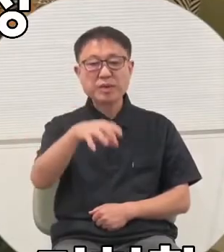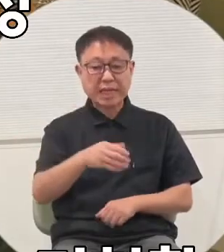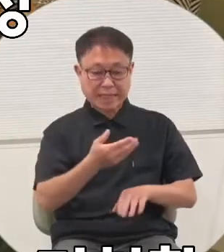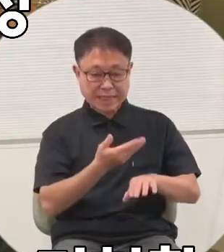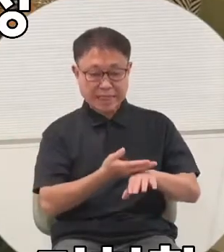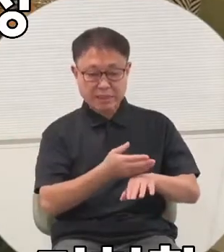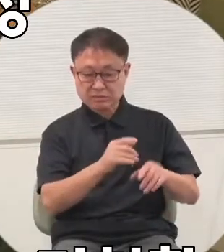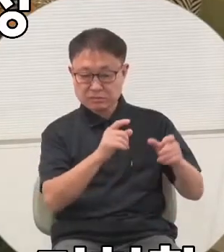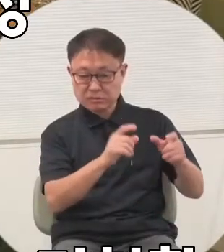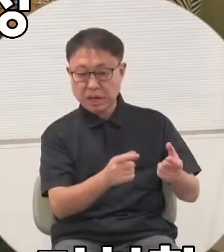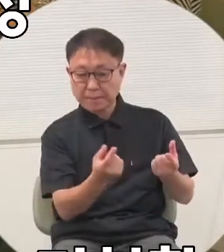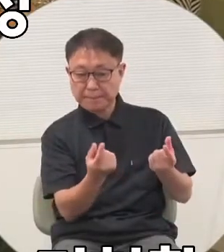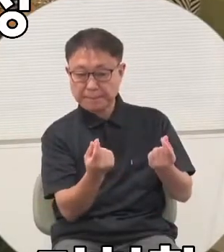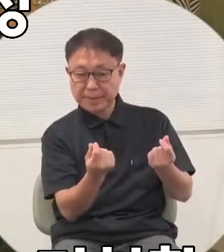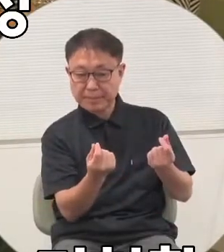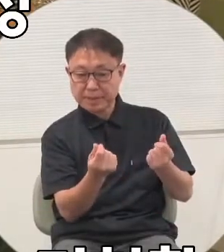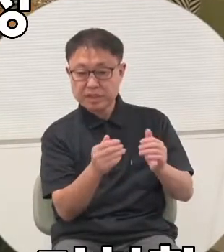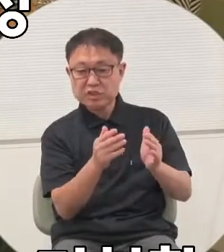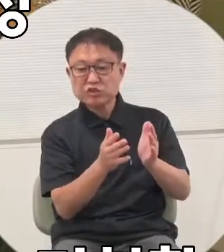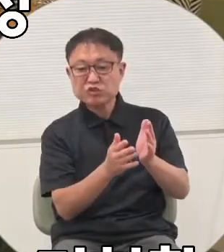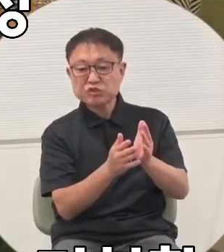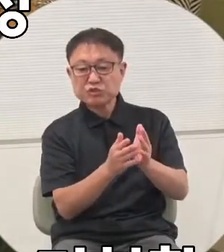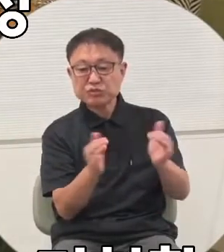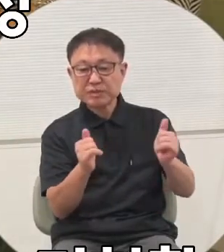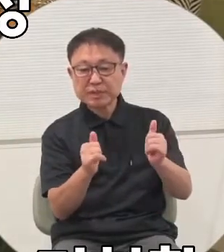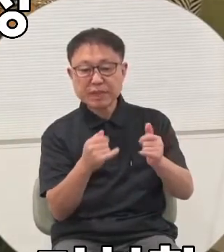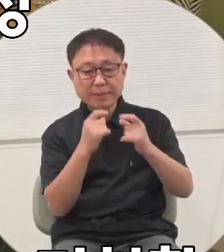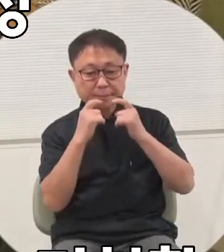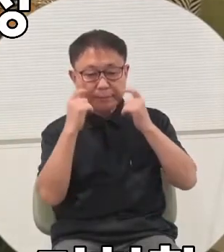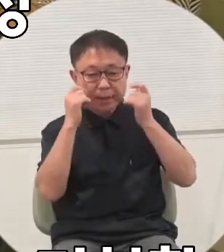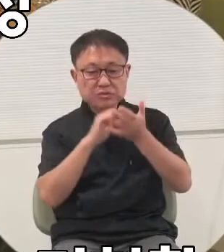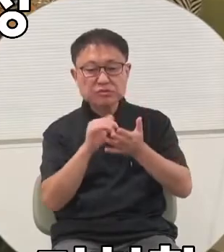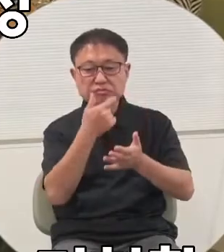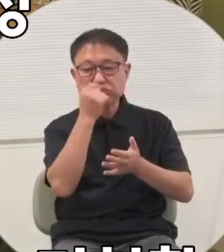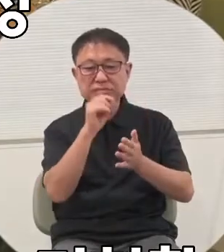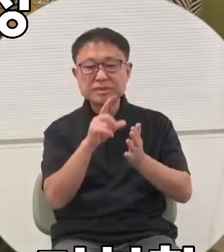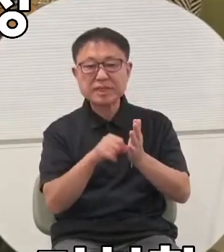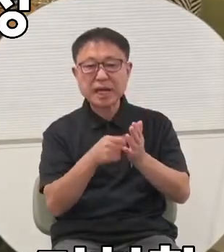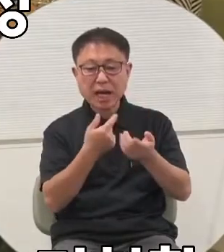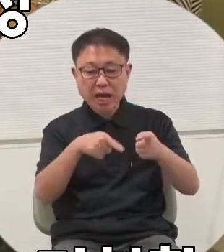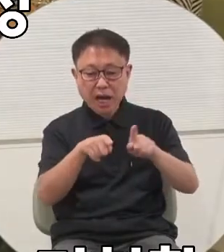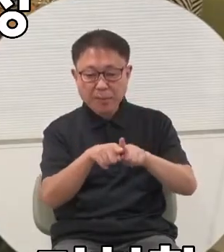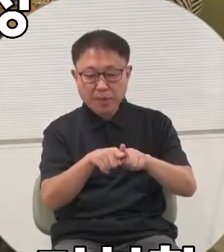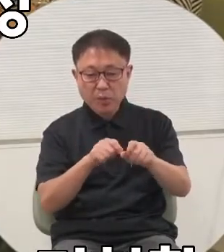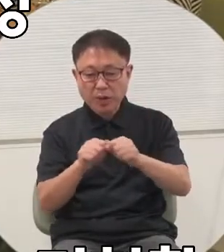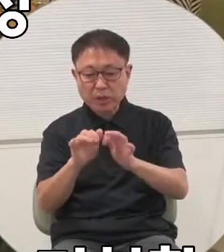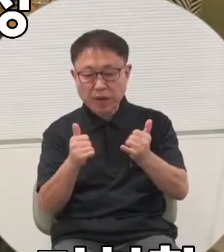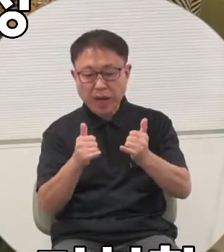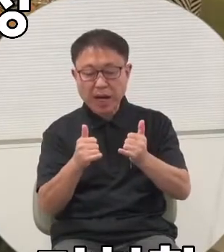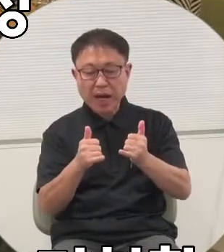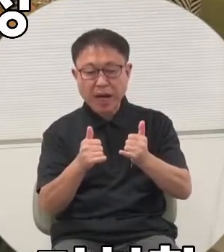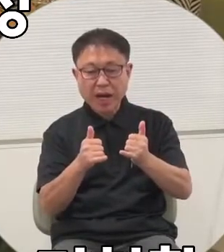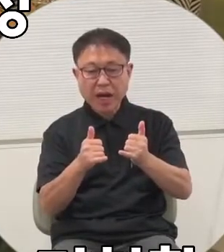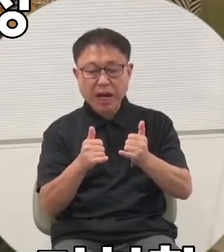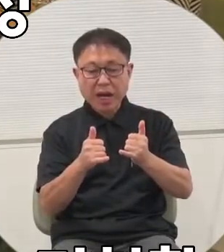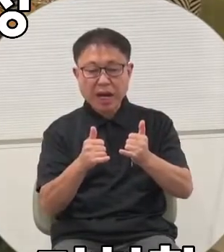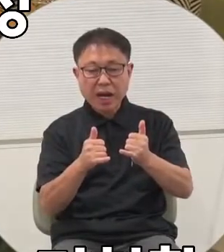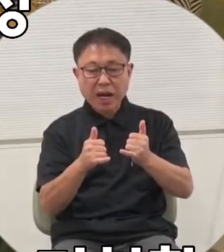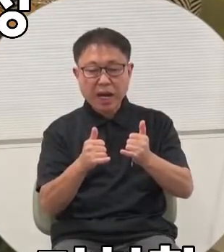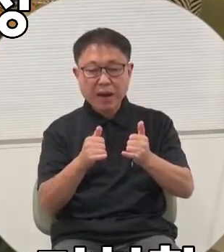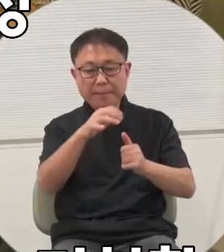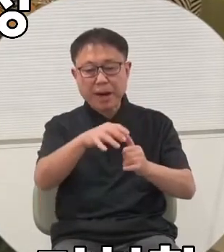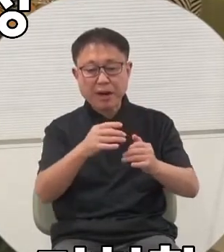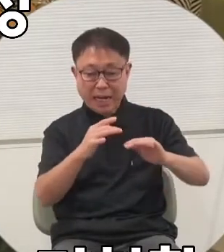별반 다를 게 없이 주민들을 위해서 이제 마스크가 부족했을 때 함께 활동가들하고 또 마을 내 사람들하고